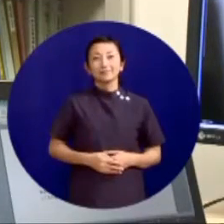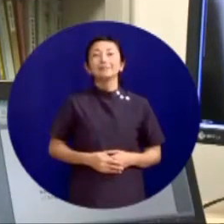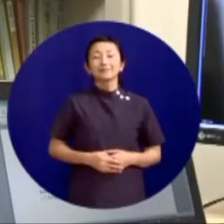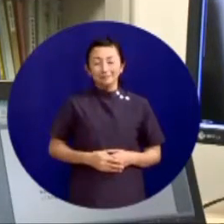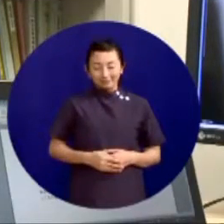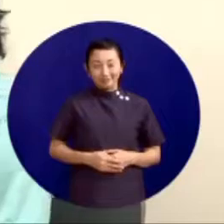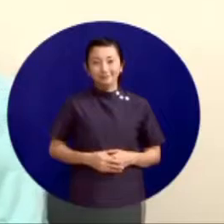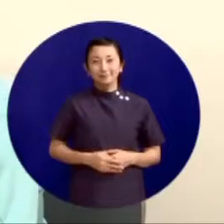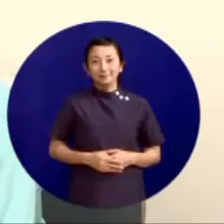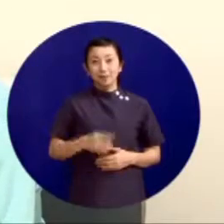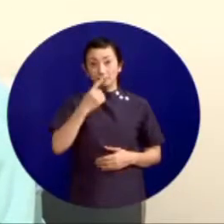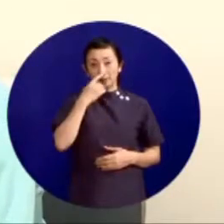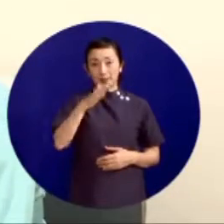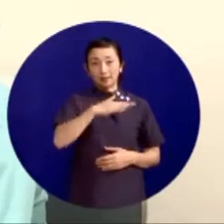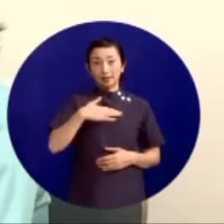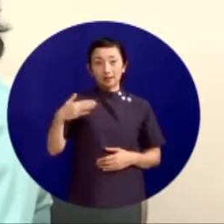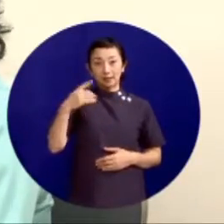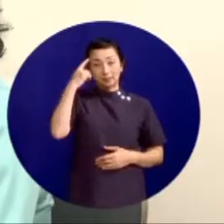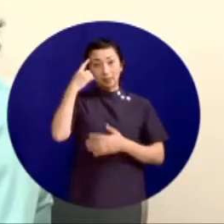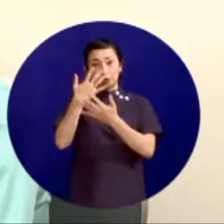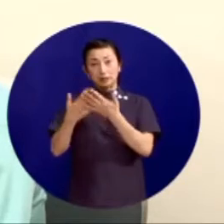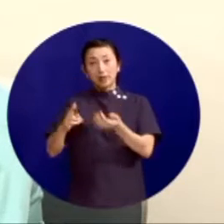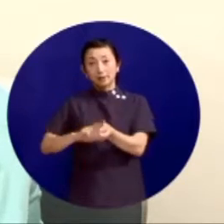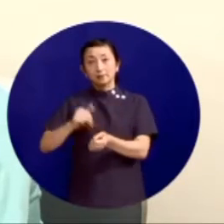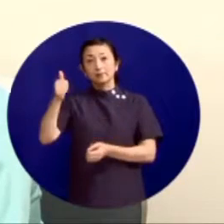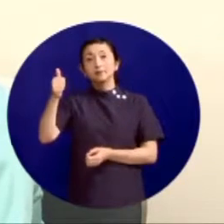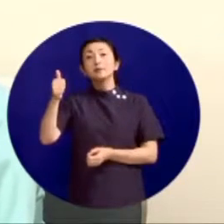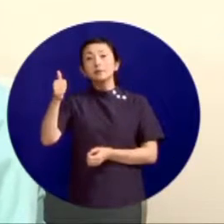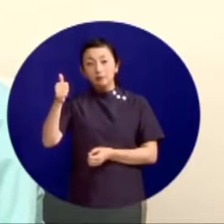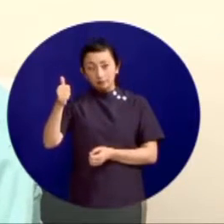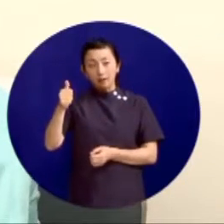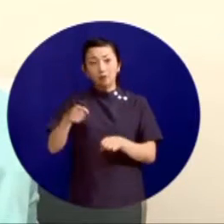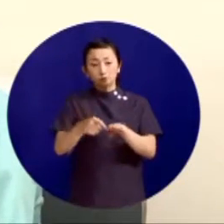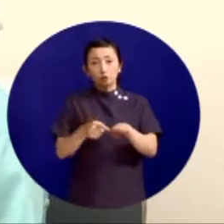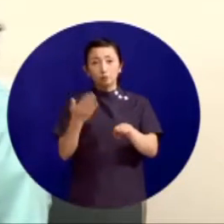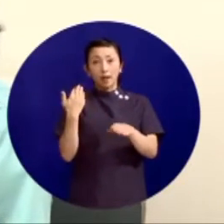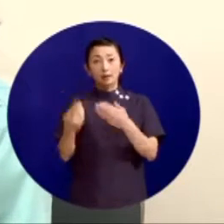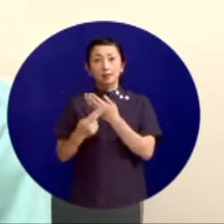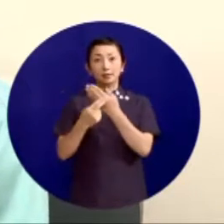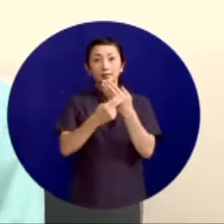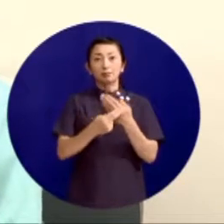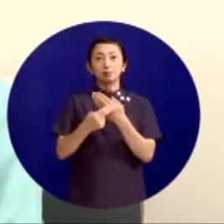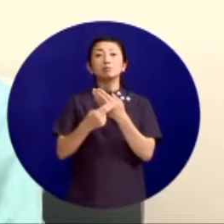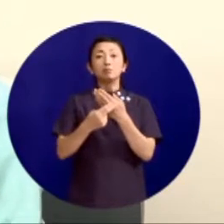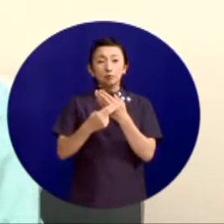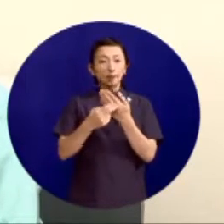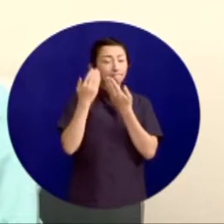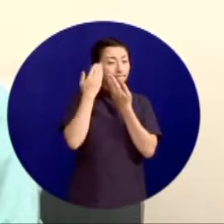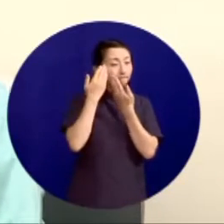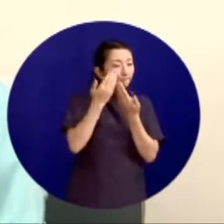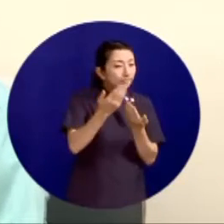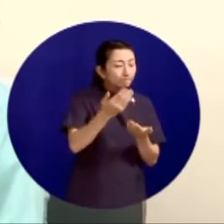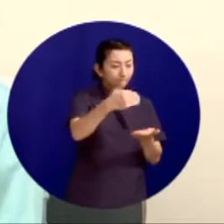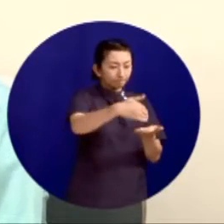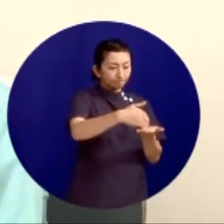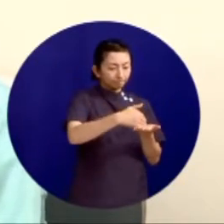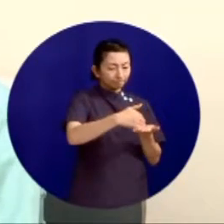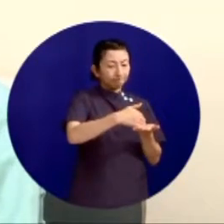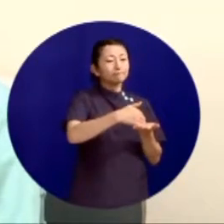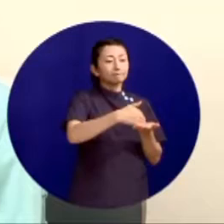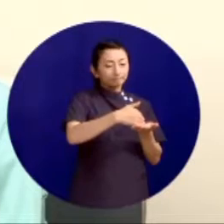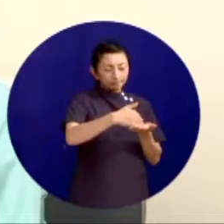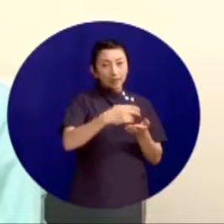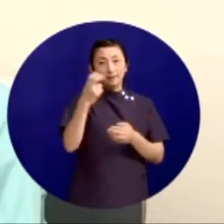い、私たち麻酔科医は術前診察の際に十分にお話を伺い、検査や診察結果を踏